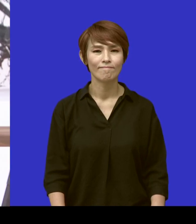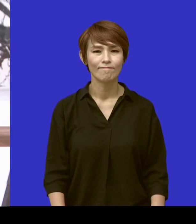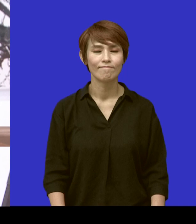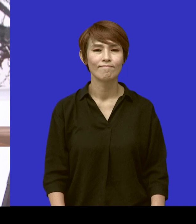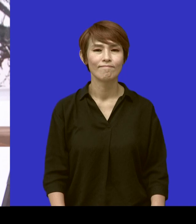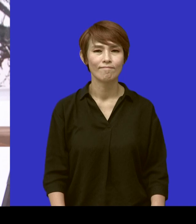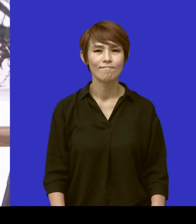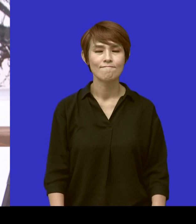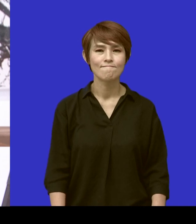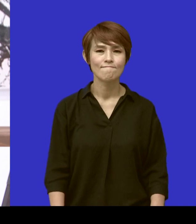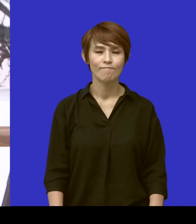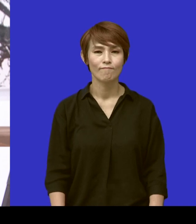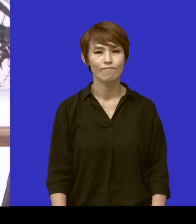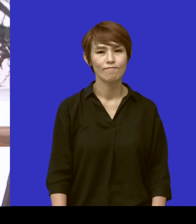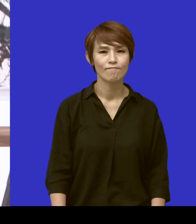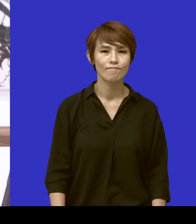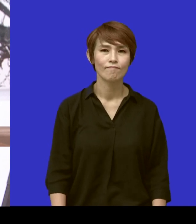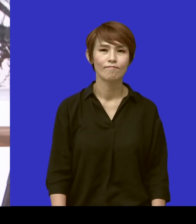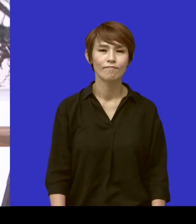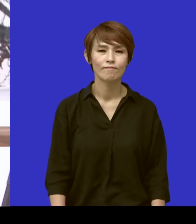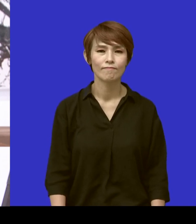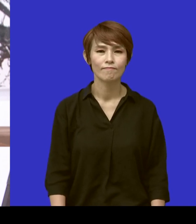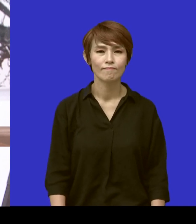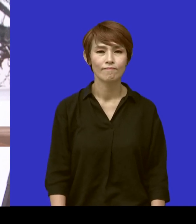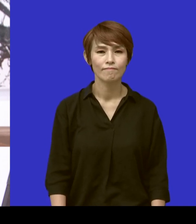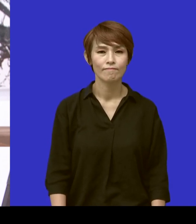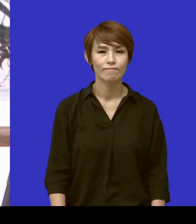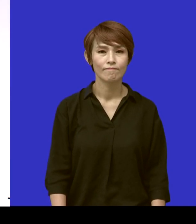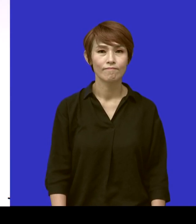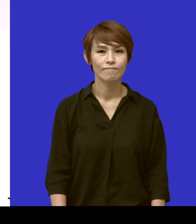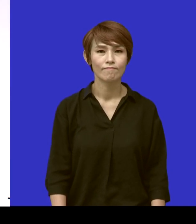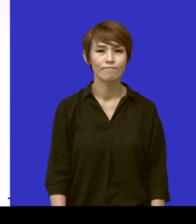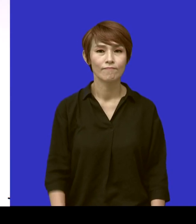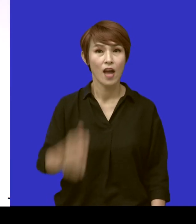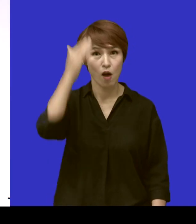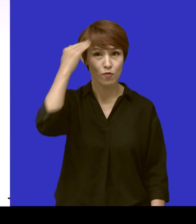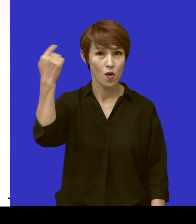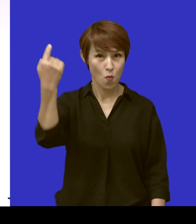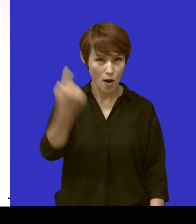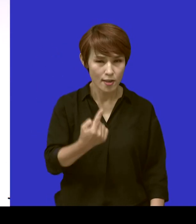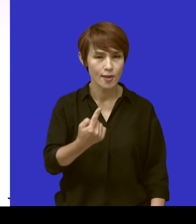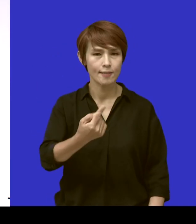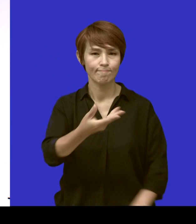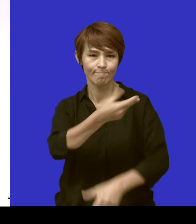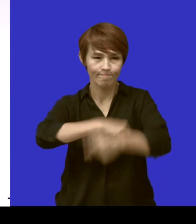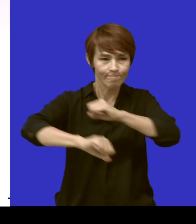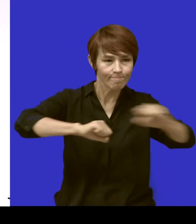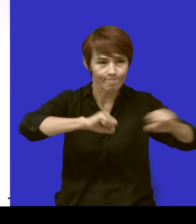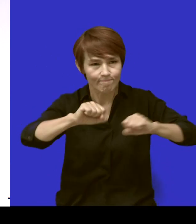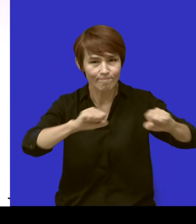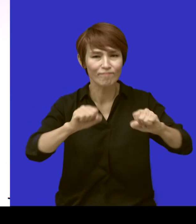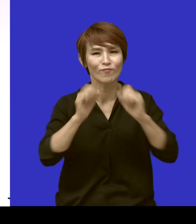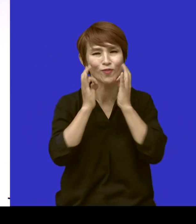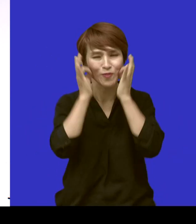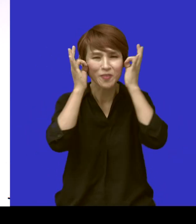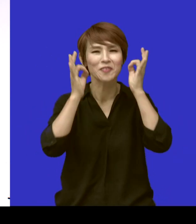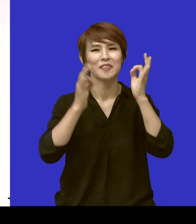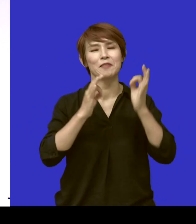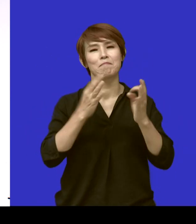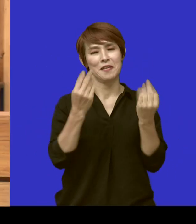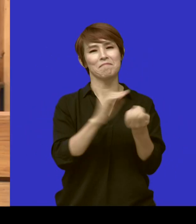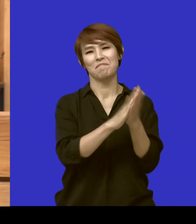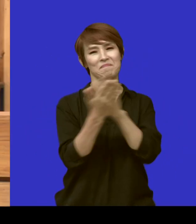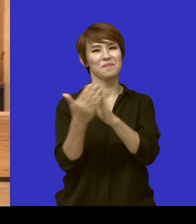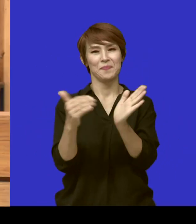삶을 영위해 가고 있더라고요. 그래서 한국에 와서 저도 그렇게 되려고 많이 바뀌었습니다. 그래요.